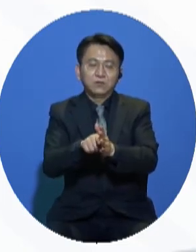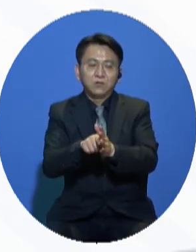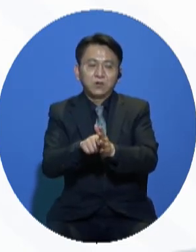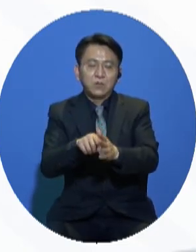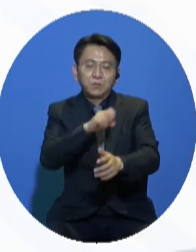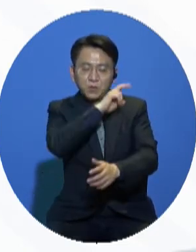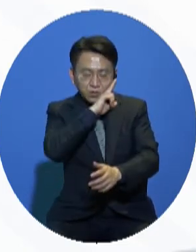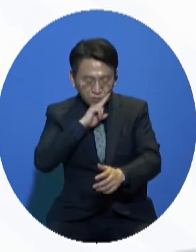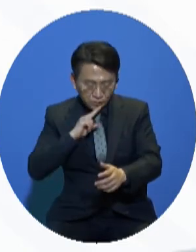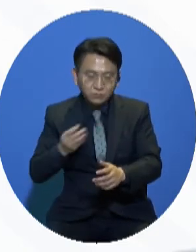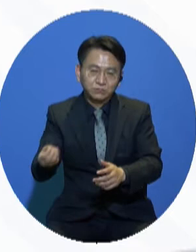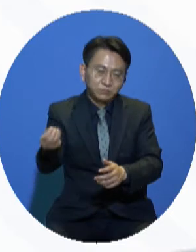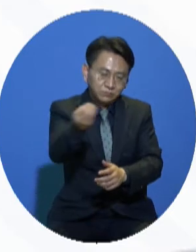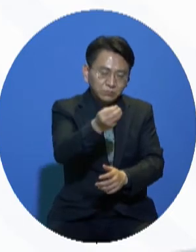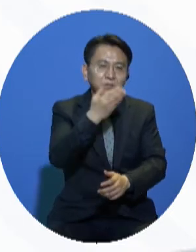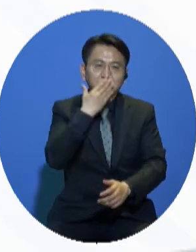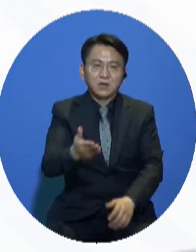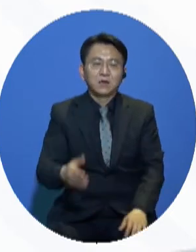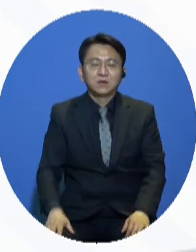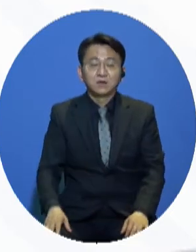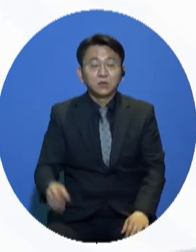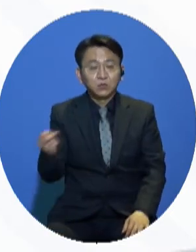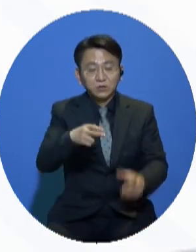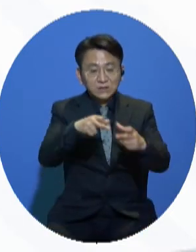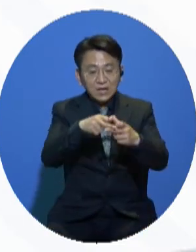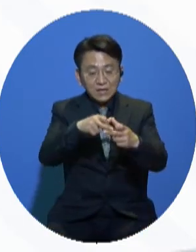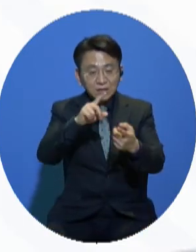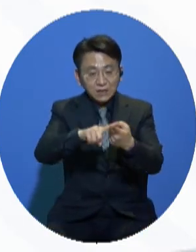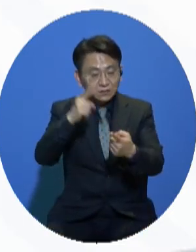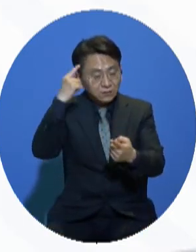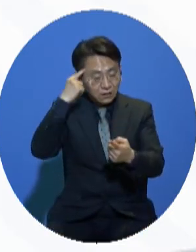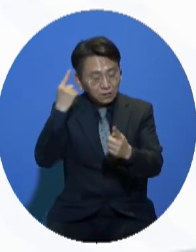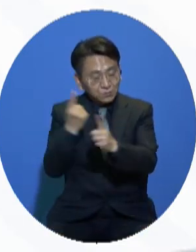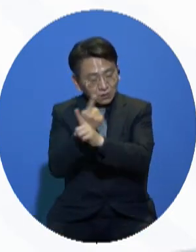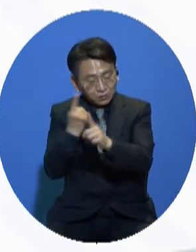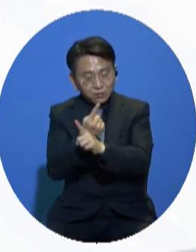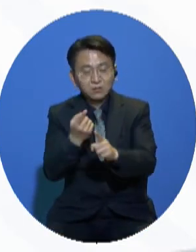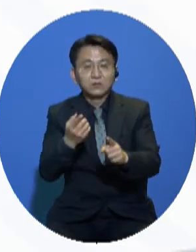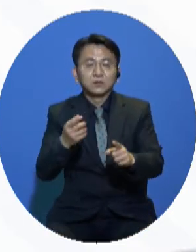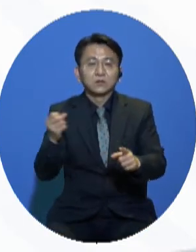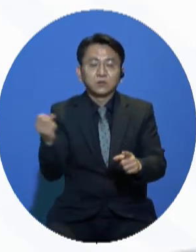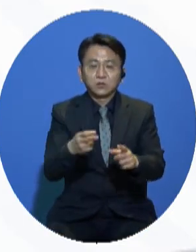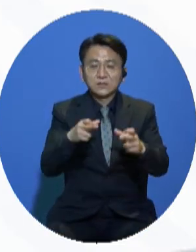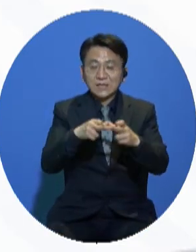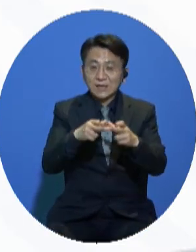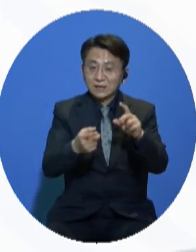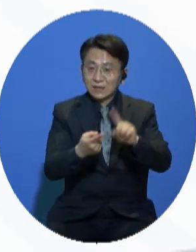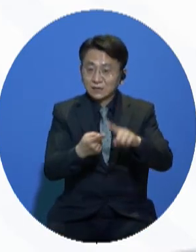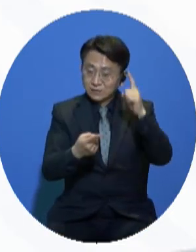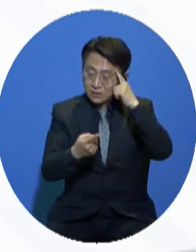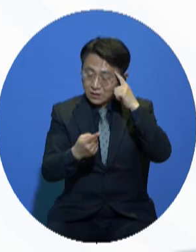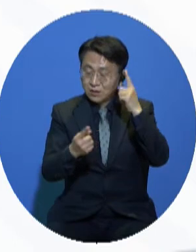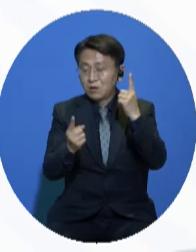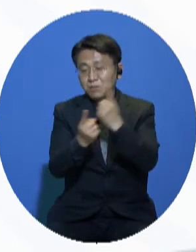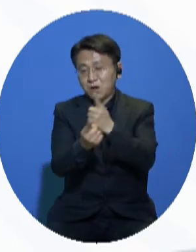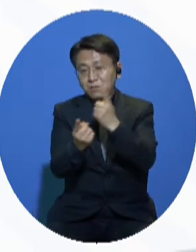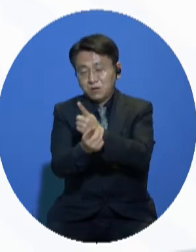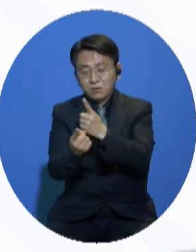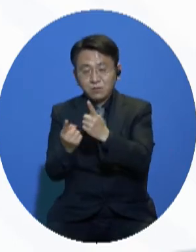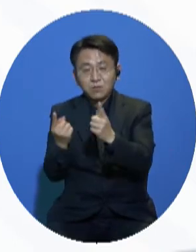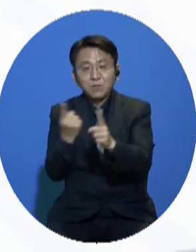또한 인식 제고와 사고의 변화, 즉 장애에 대한 사람들의 인식의